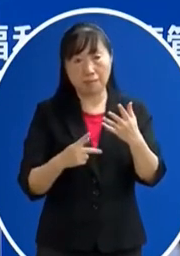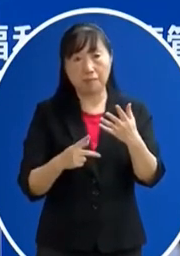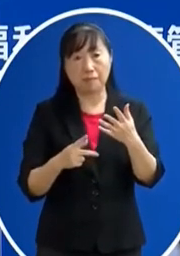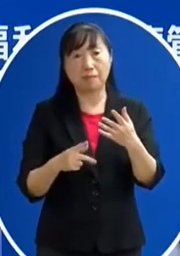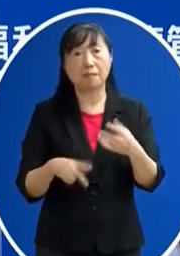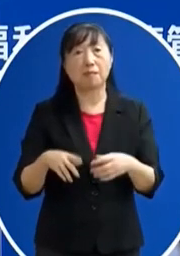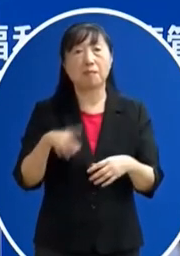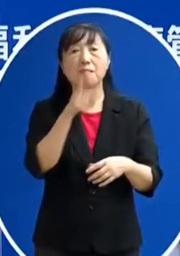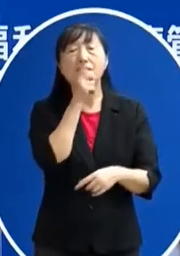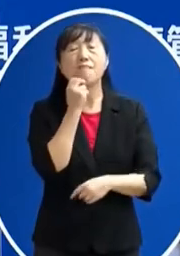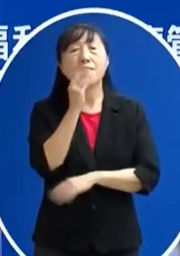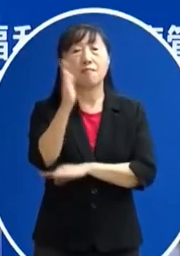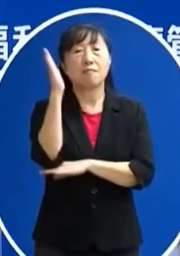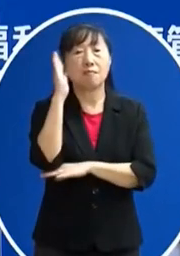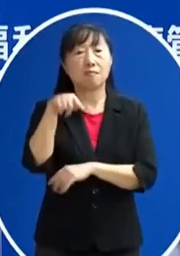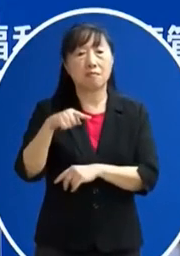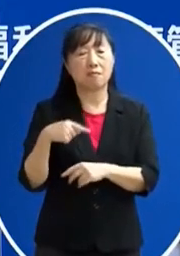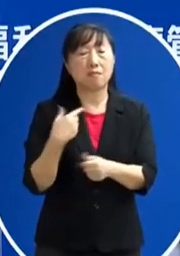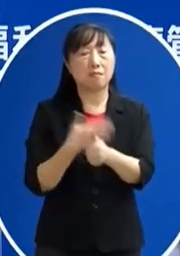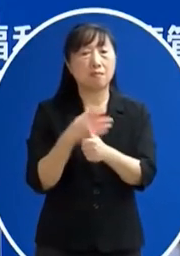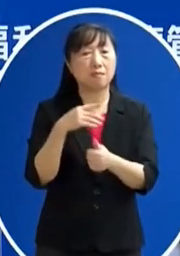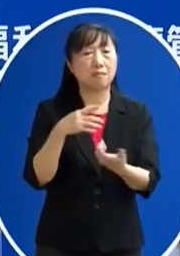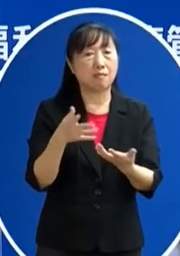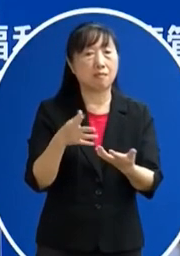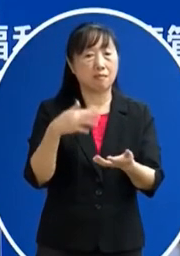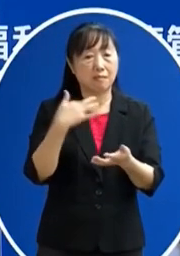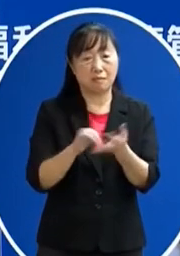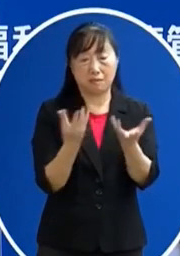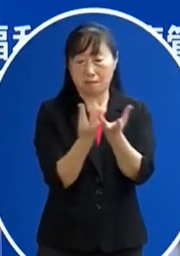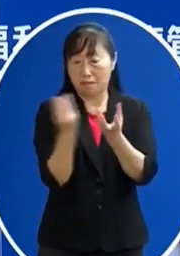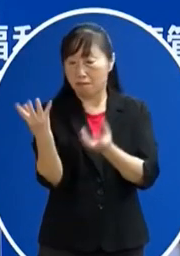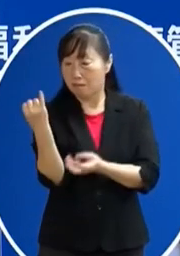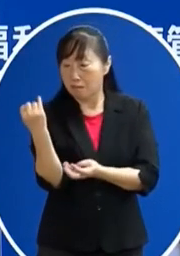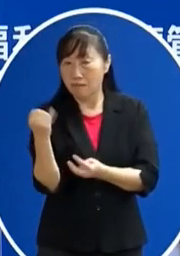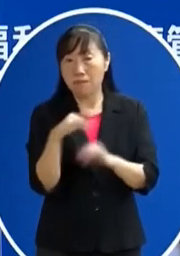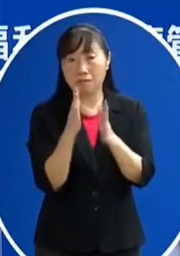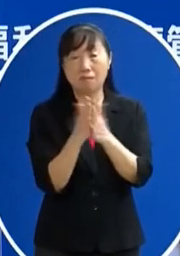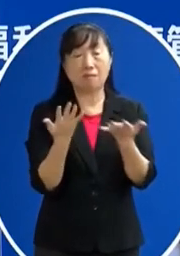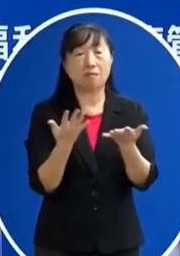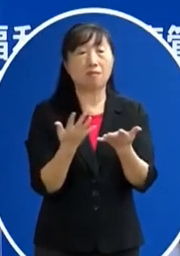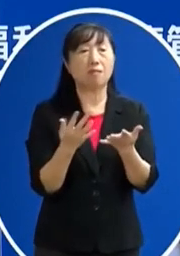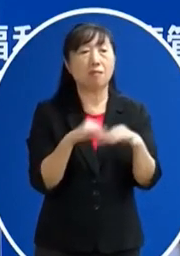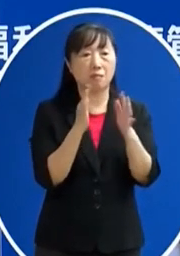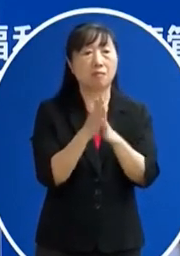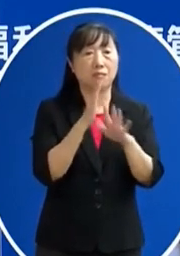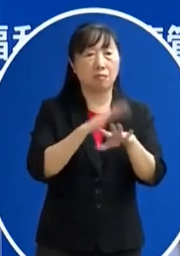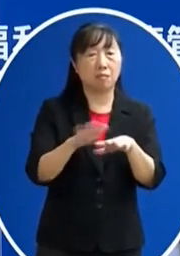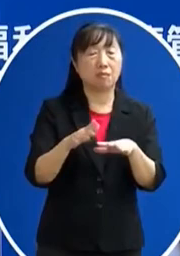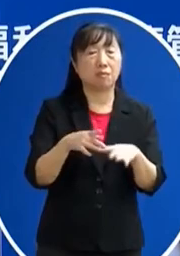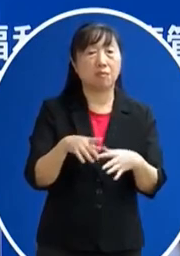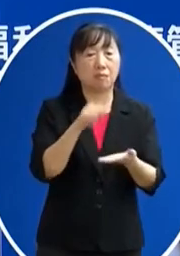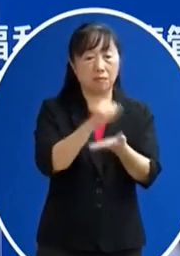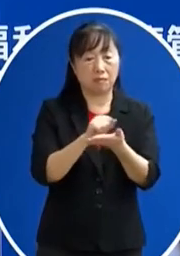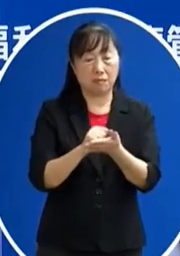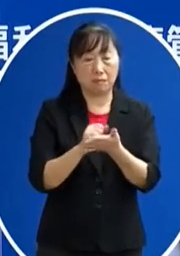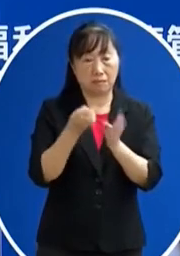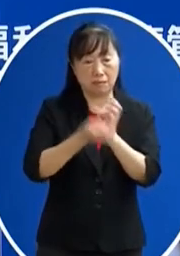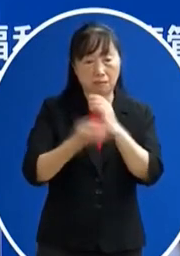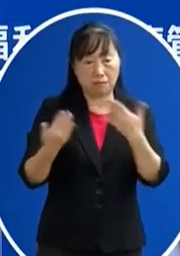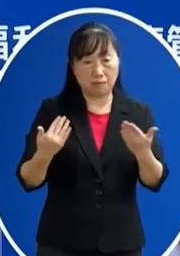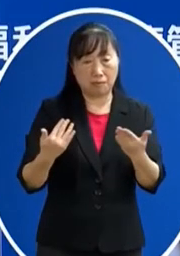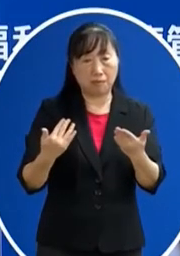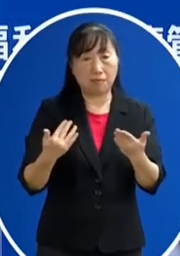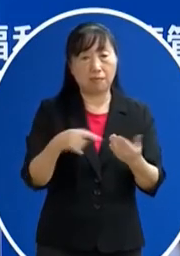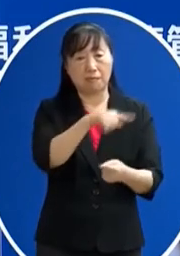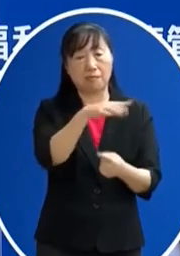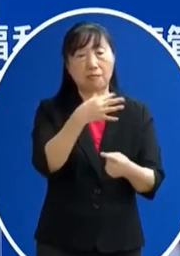的，好，我们放到各地方的，好，有多少的量，或者在主管单位上有量，好，让我们把它做得更细致，免得大